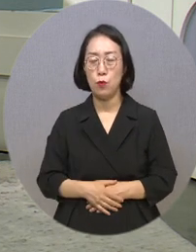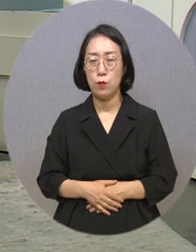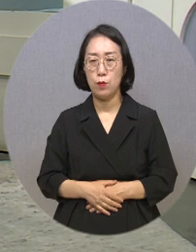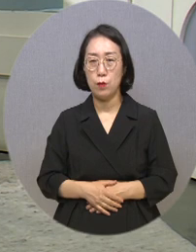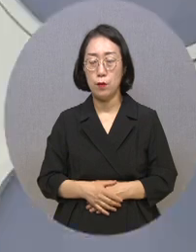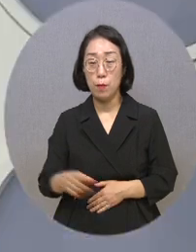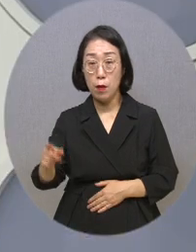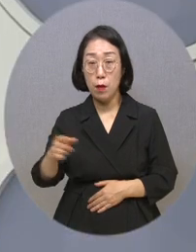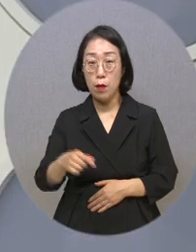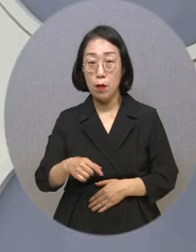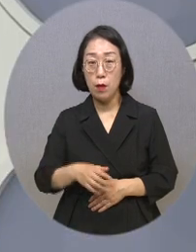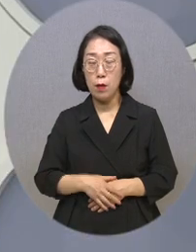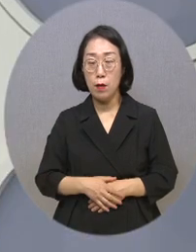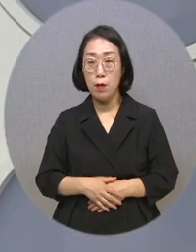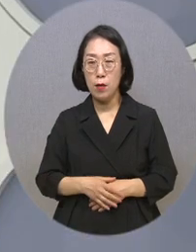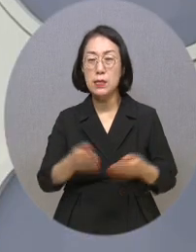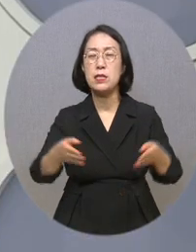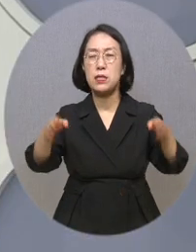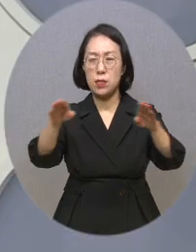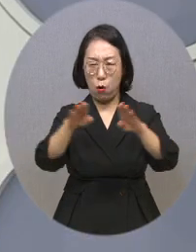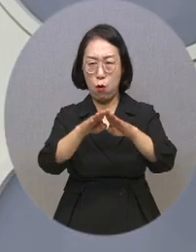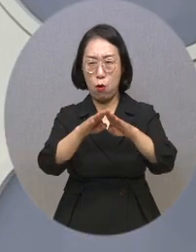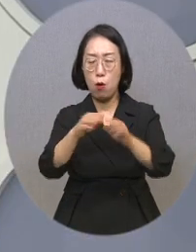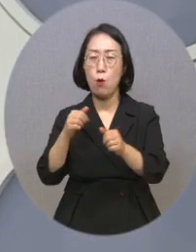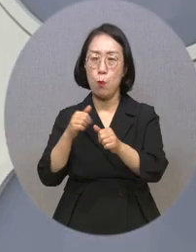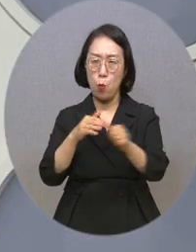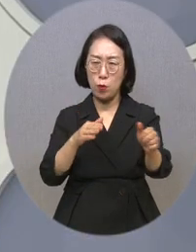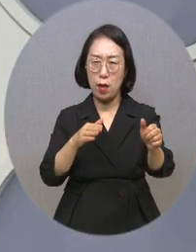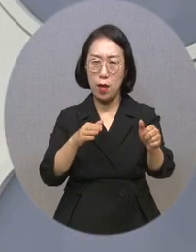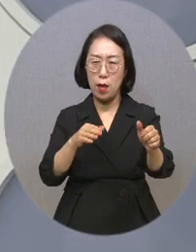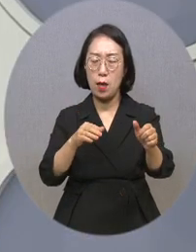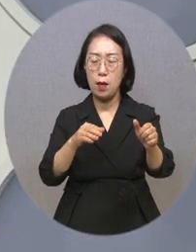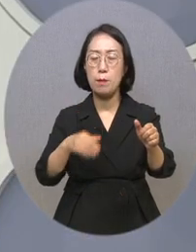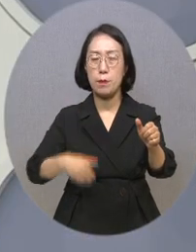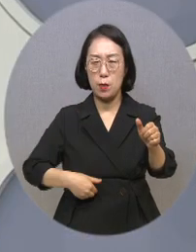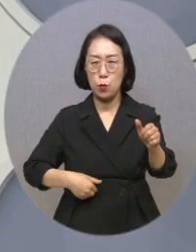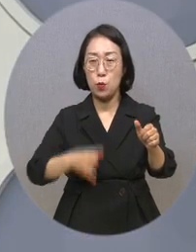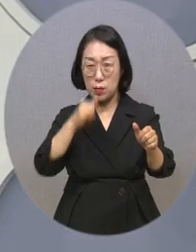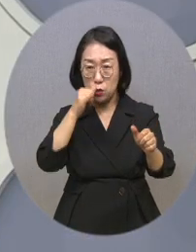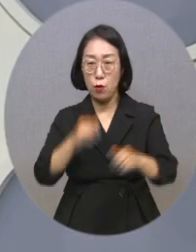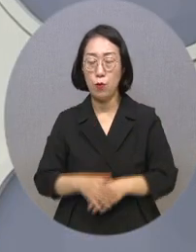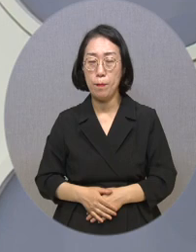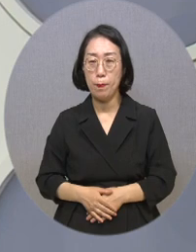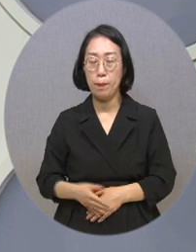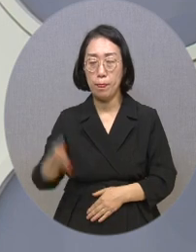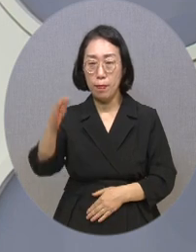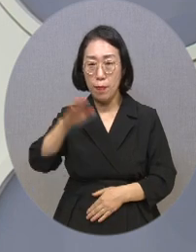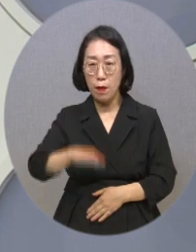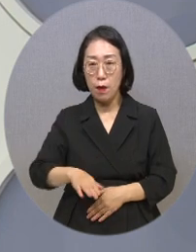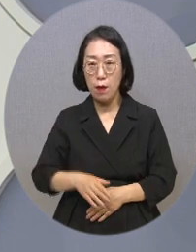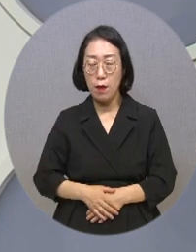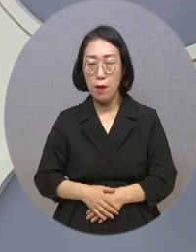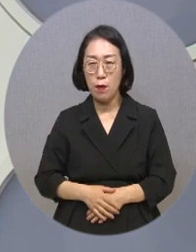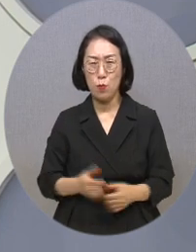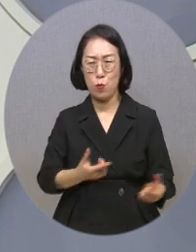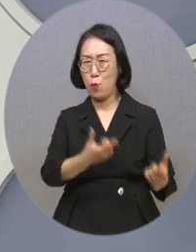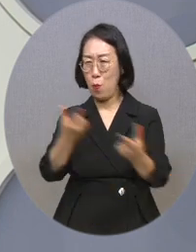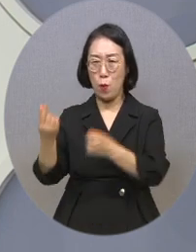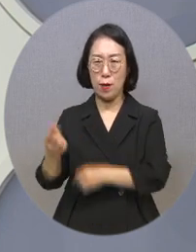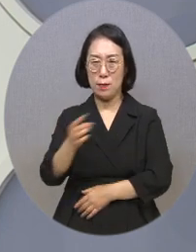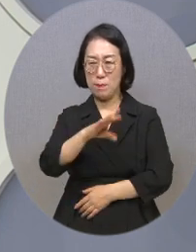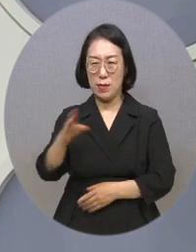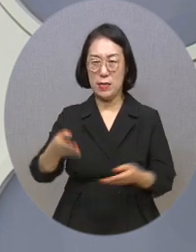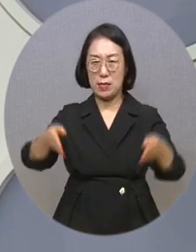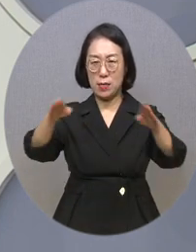상당 부분은 또 시설에 가야 될 입장에도 있습니다. 그러니까 근데 너무 그냥 슬로건화 해가지고